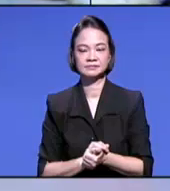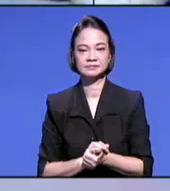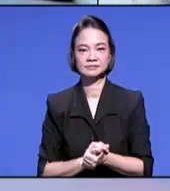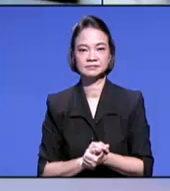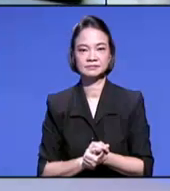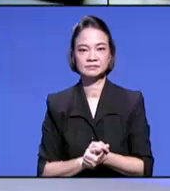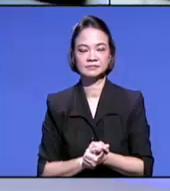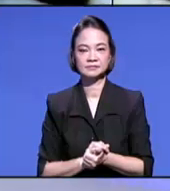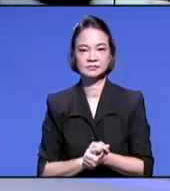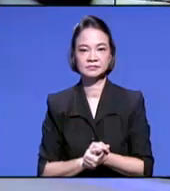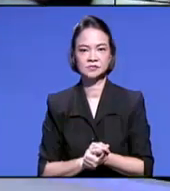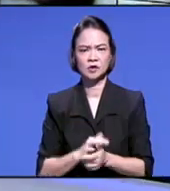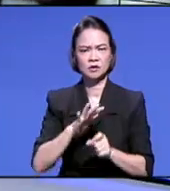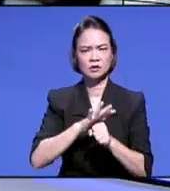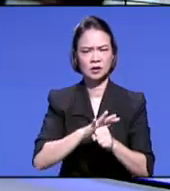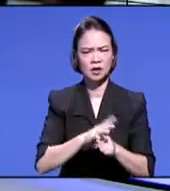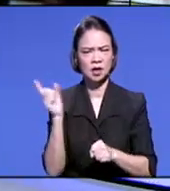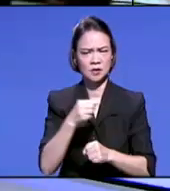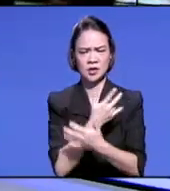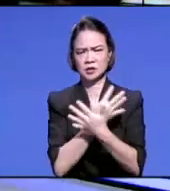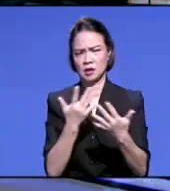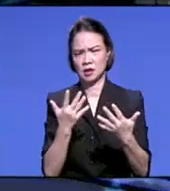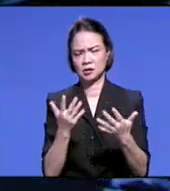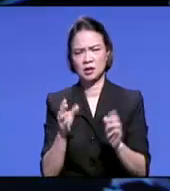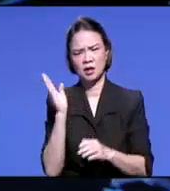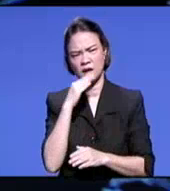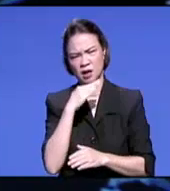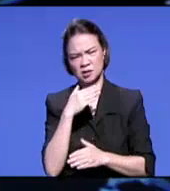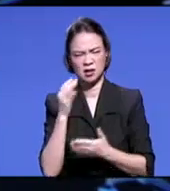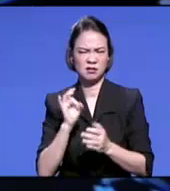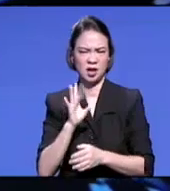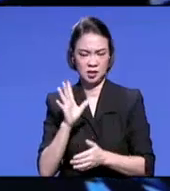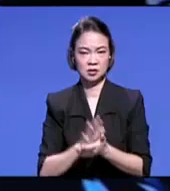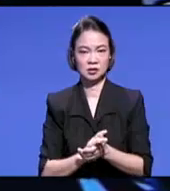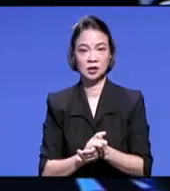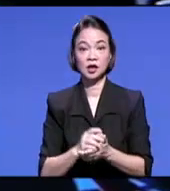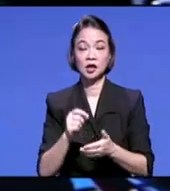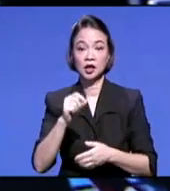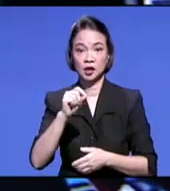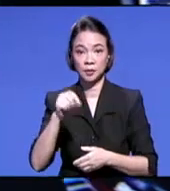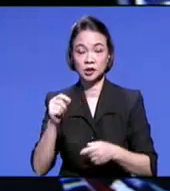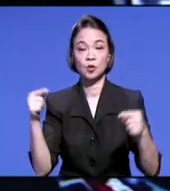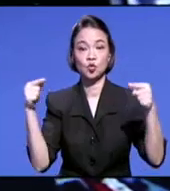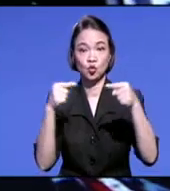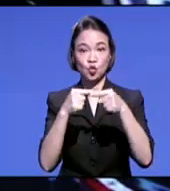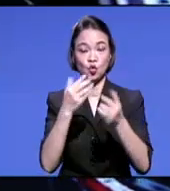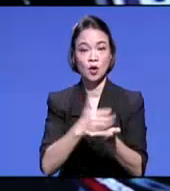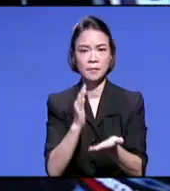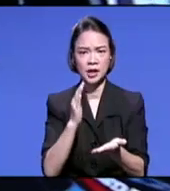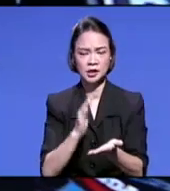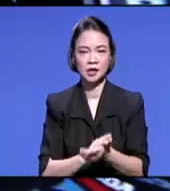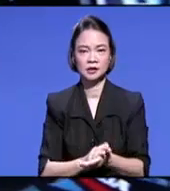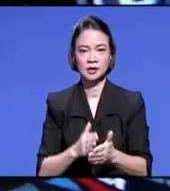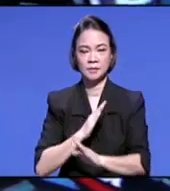Masih lain pemirsa, entah karena tekanan dari masyarakat atau memang ada alasan lain, Kementerian Perhubungan akhirnya batal melarang diskon